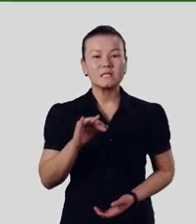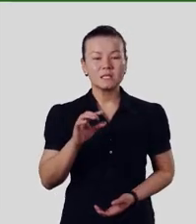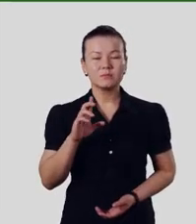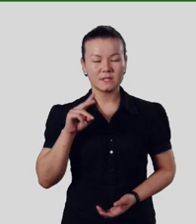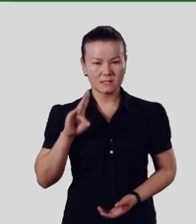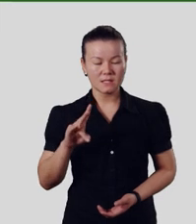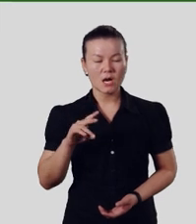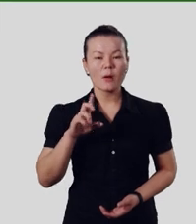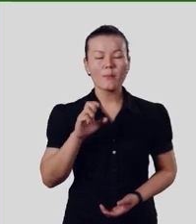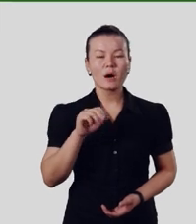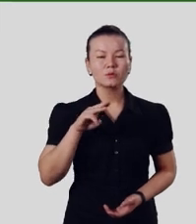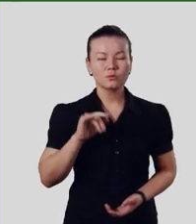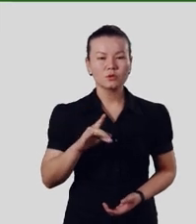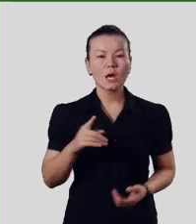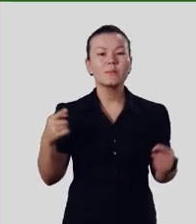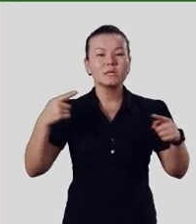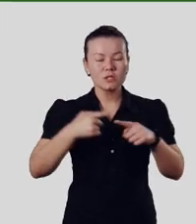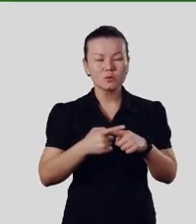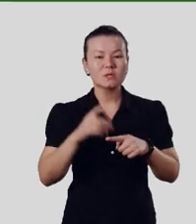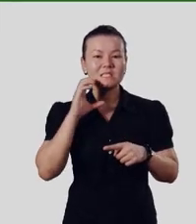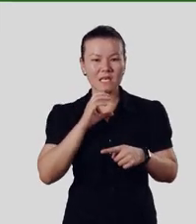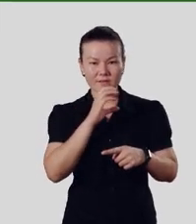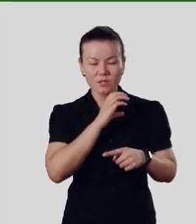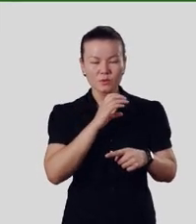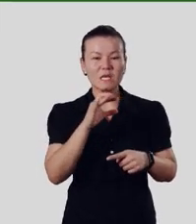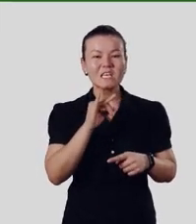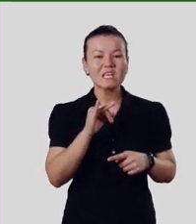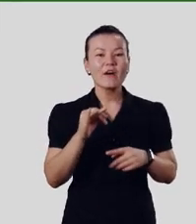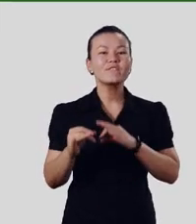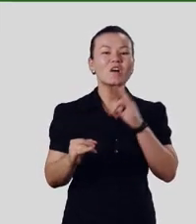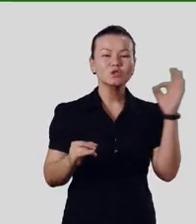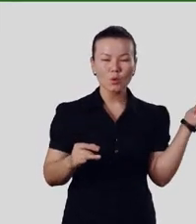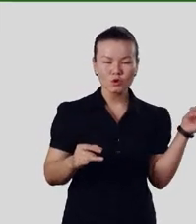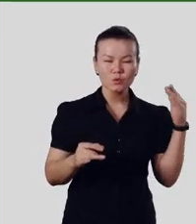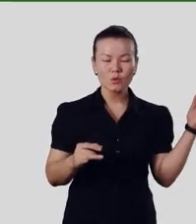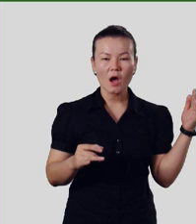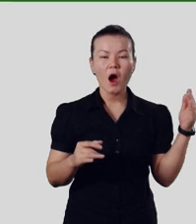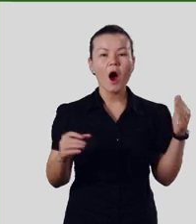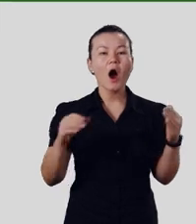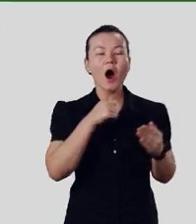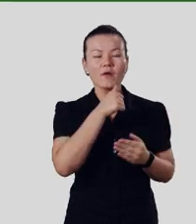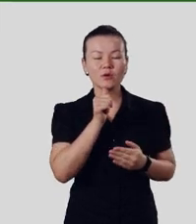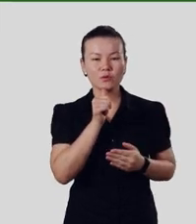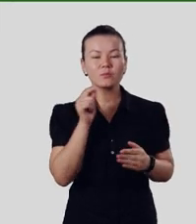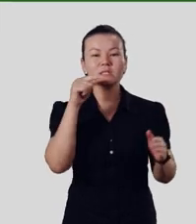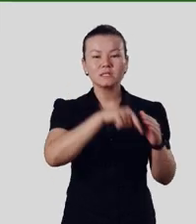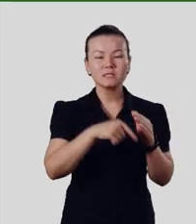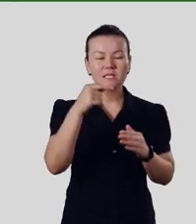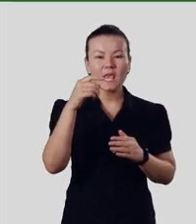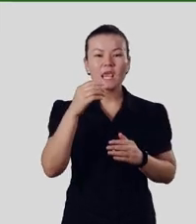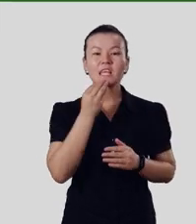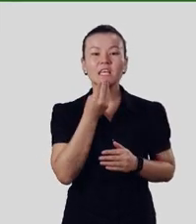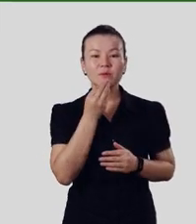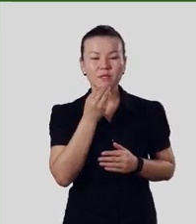Ибн Батута пересек Северную и Восточную Африку, посетил Египет.